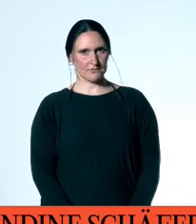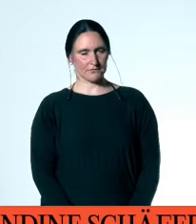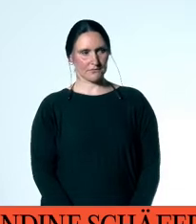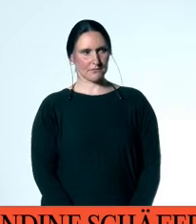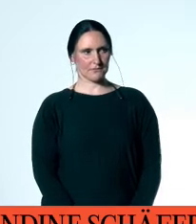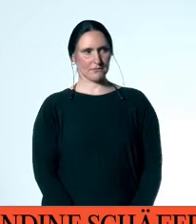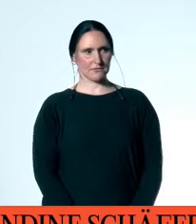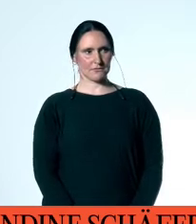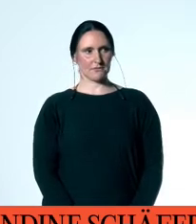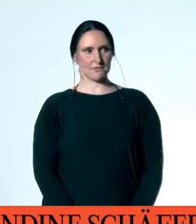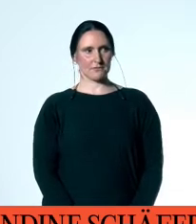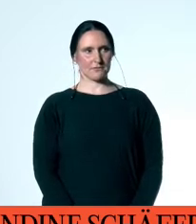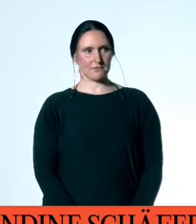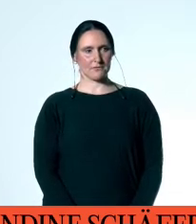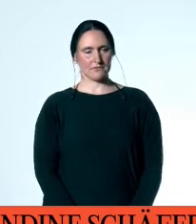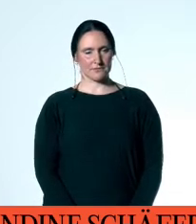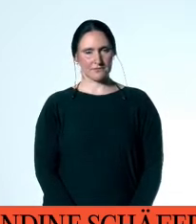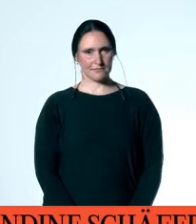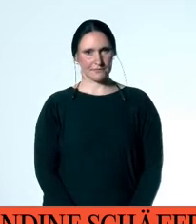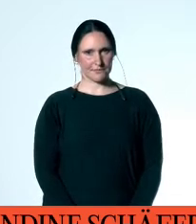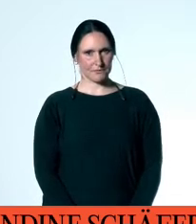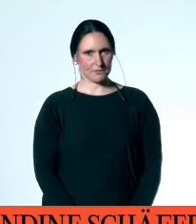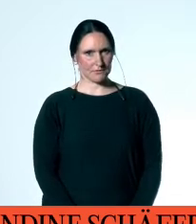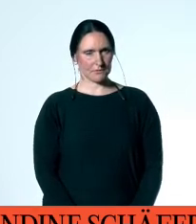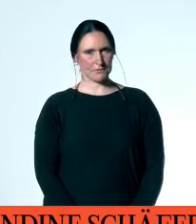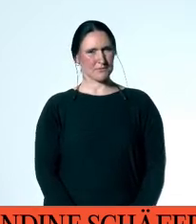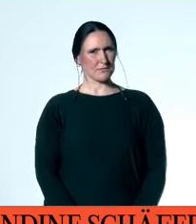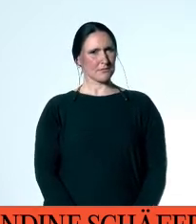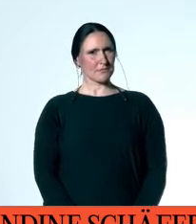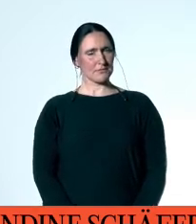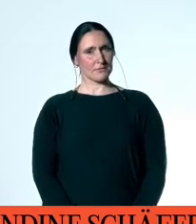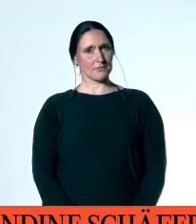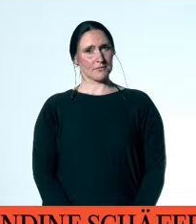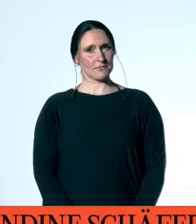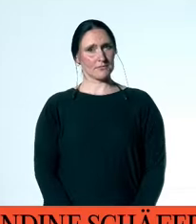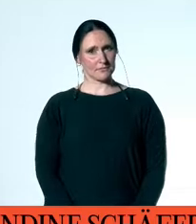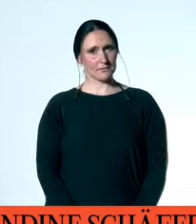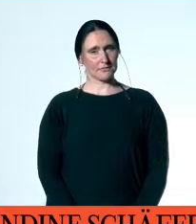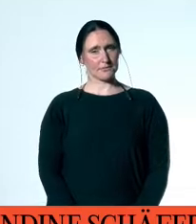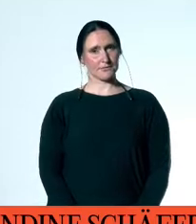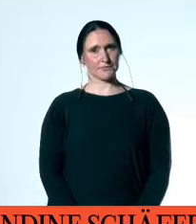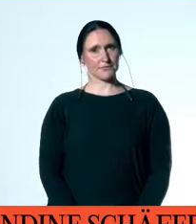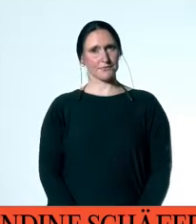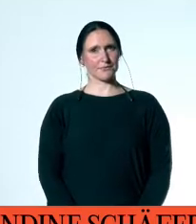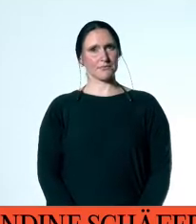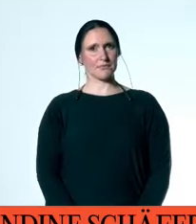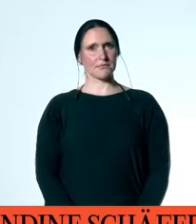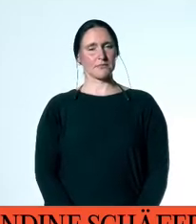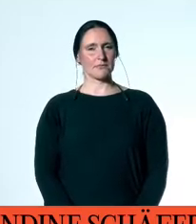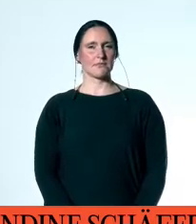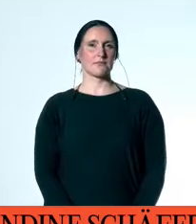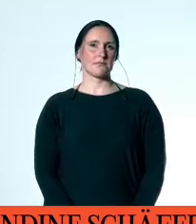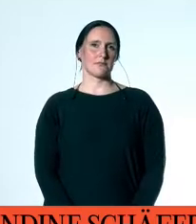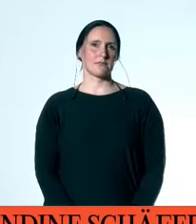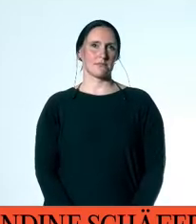Mehrere Frauen sind umgebracht worden und deswegen sind wir auf die Straße gegangen. Und Maria hat versucht, diese Performance eben auf